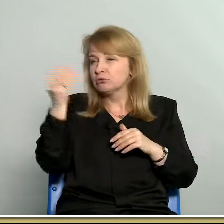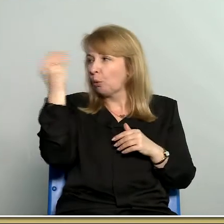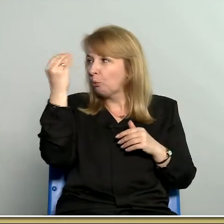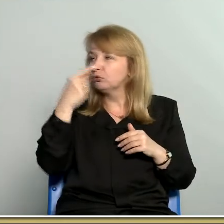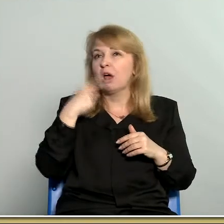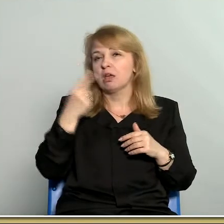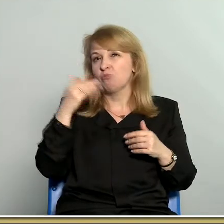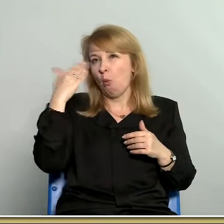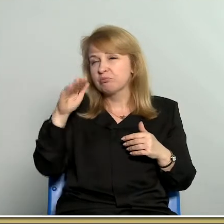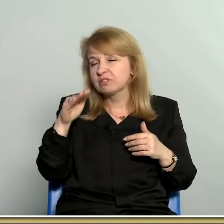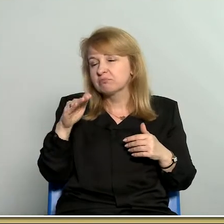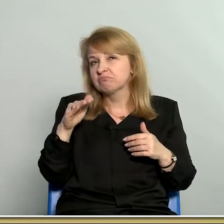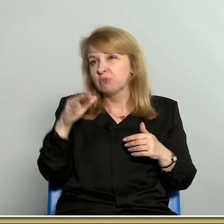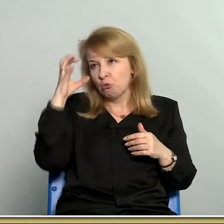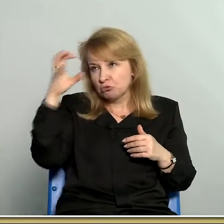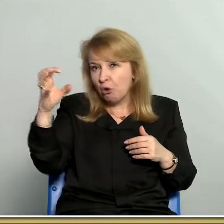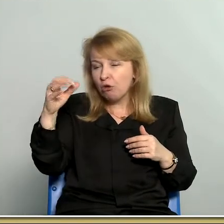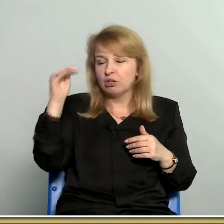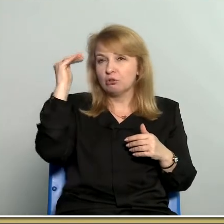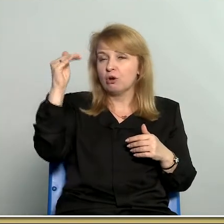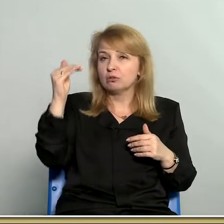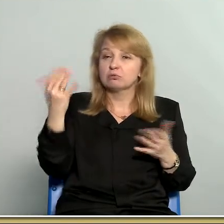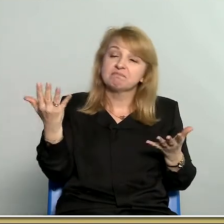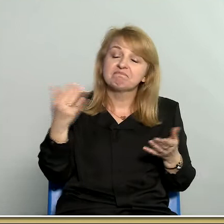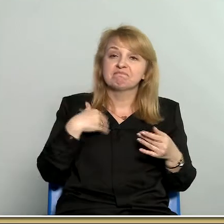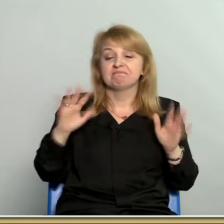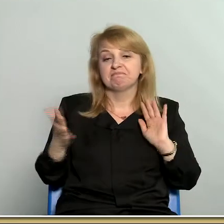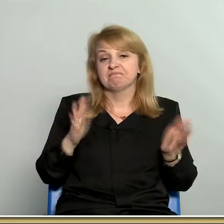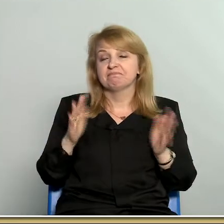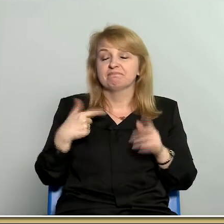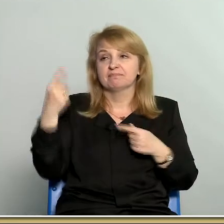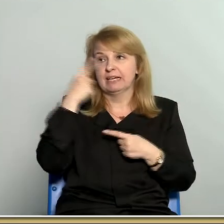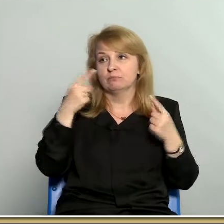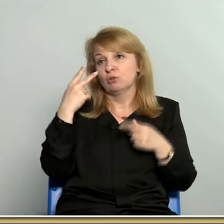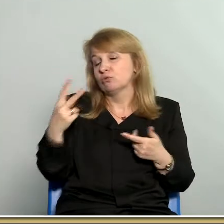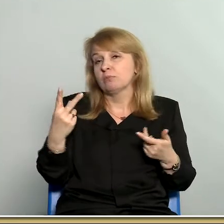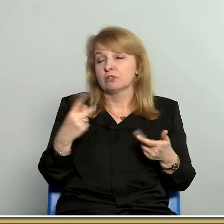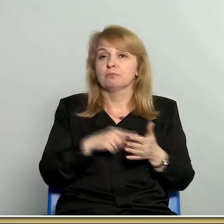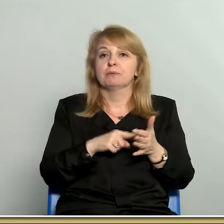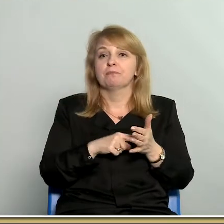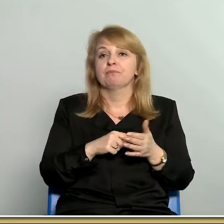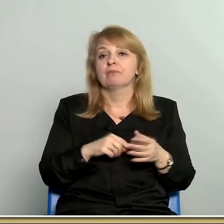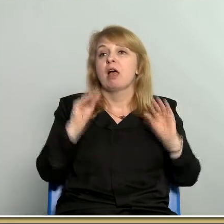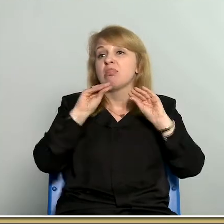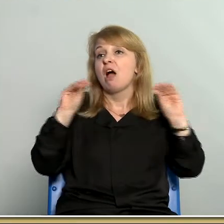dorosłych to jest dobre rozwiązanie, uczenie języków,